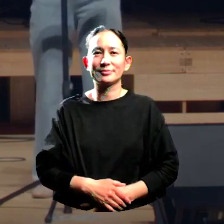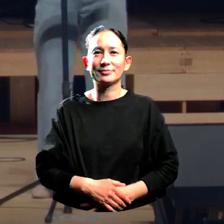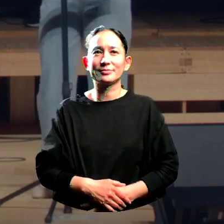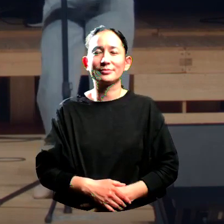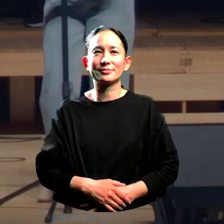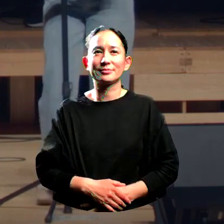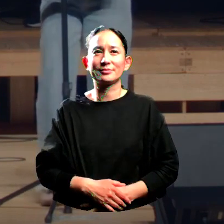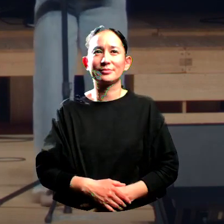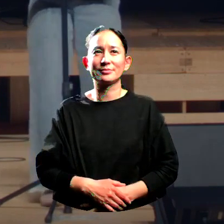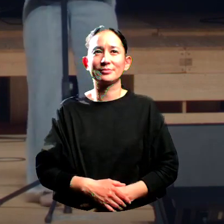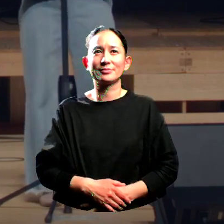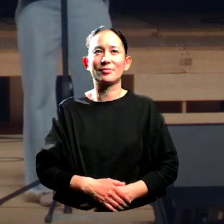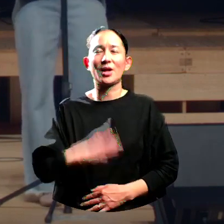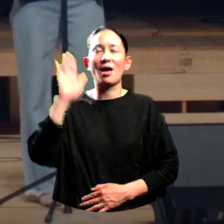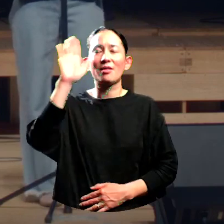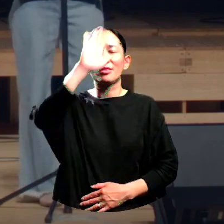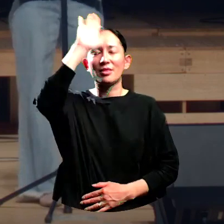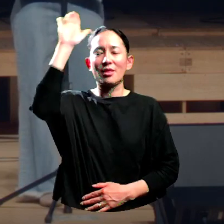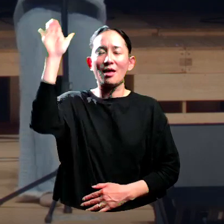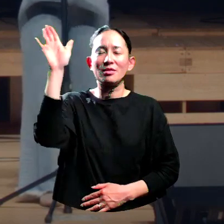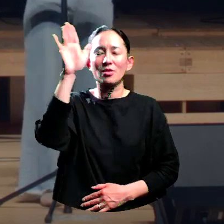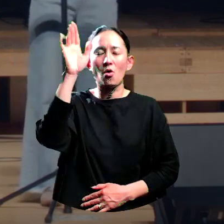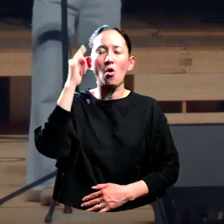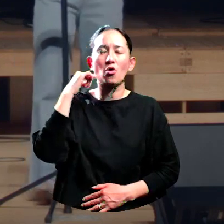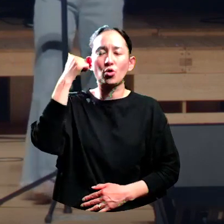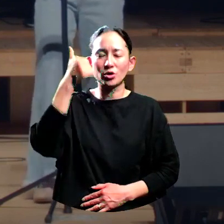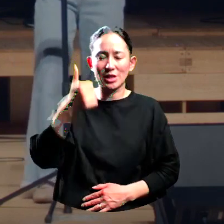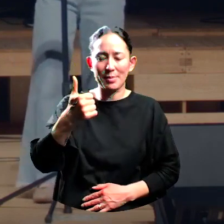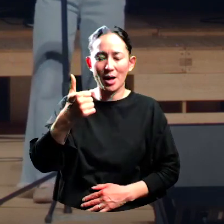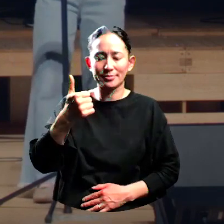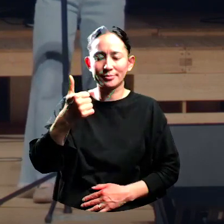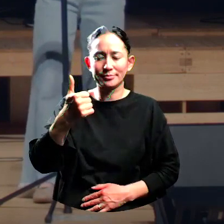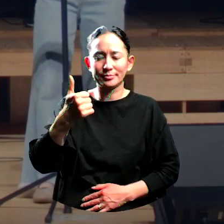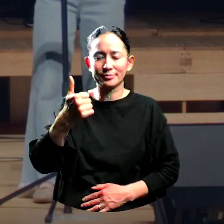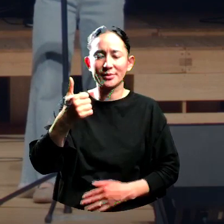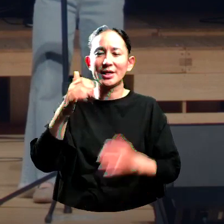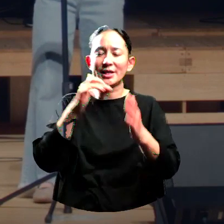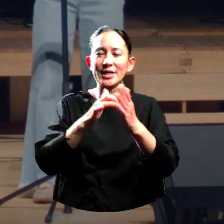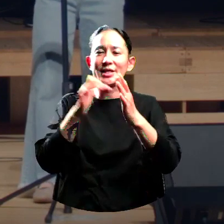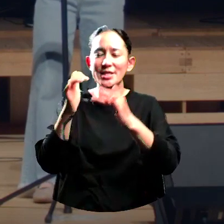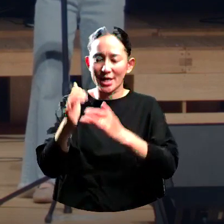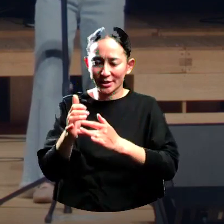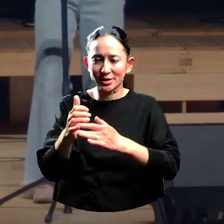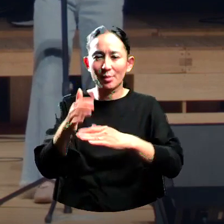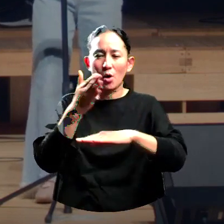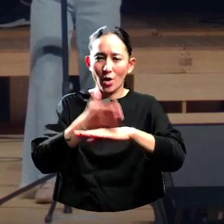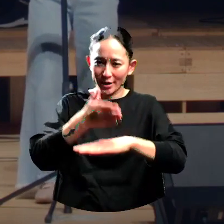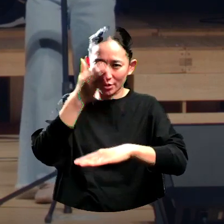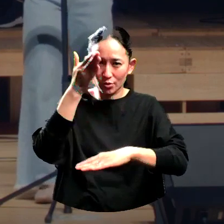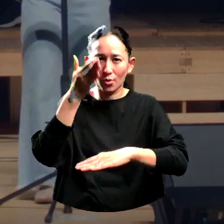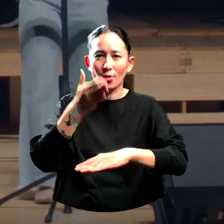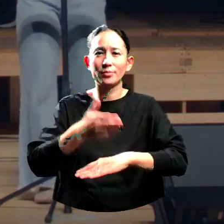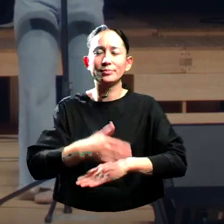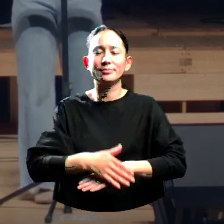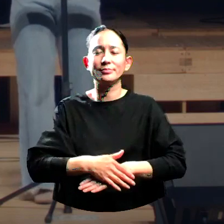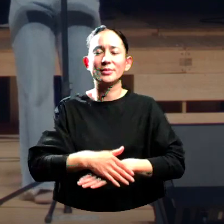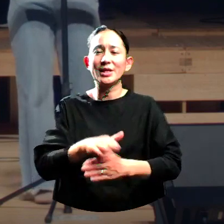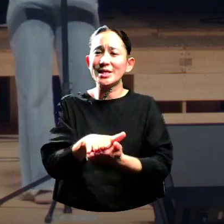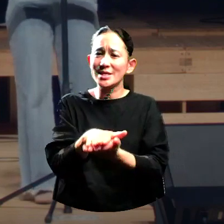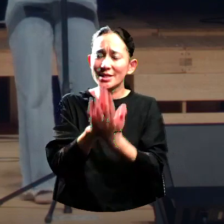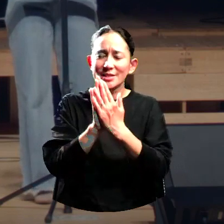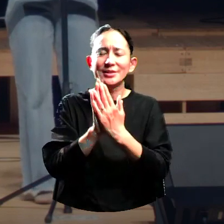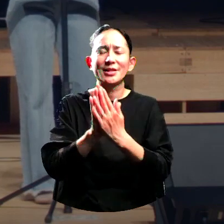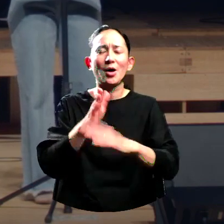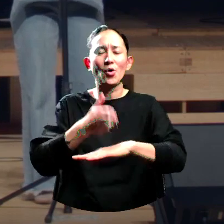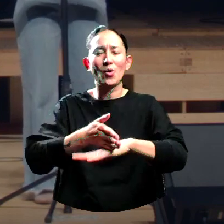in prayer. 天のお父様、 天のお父様、 イエス様をありがとう、 イエス様ありがとう、 イースターをありが